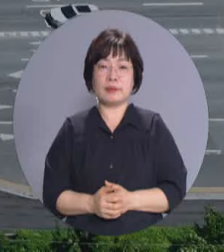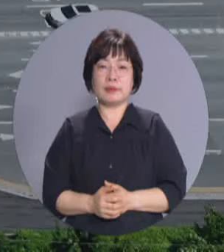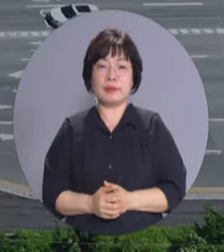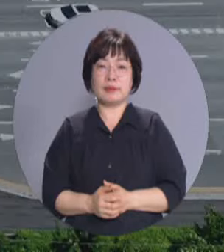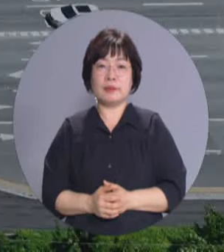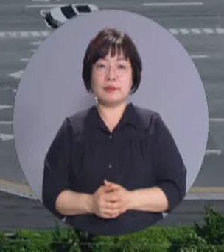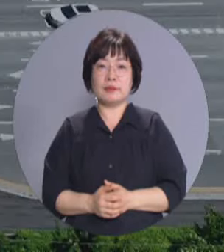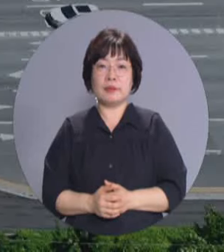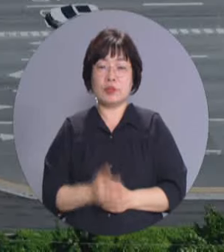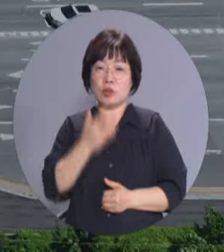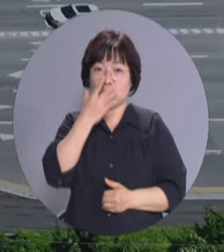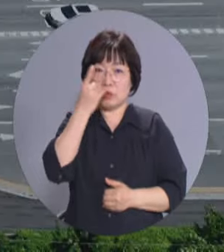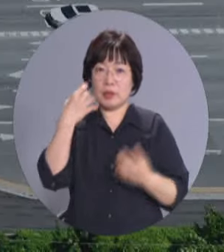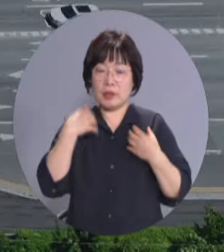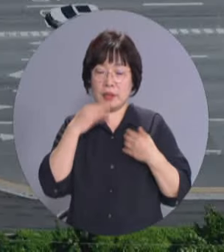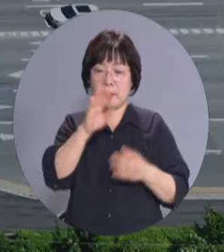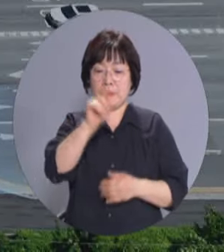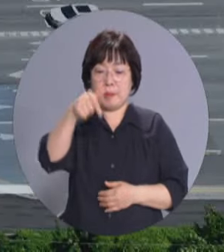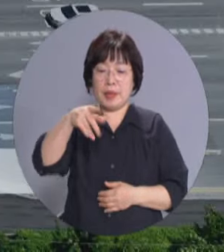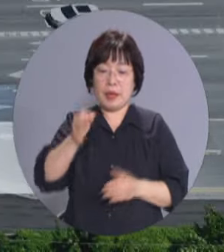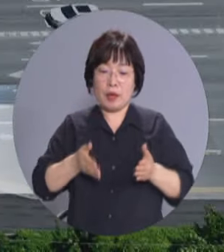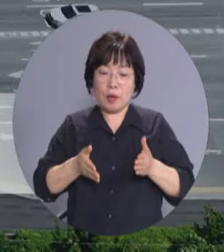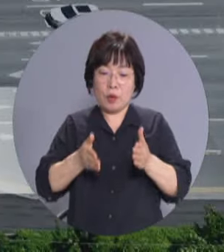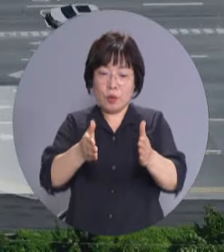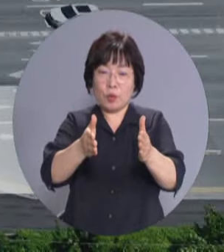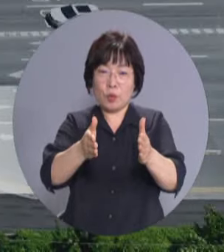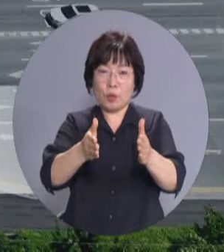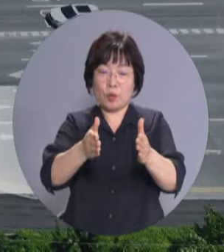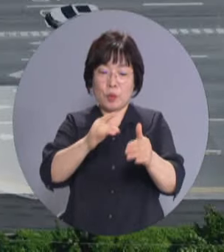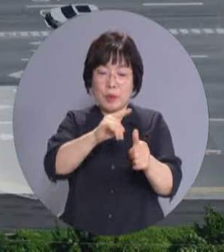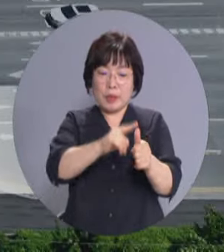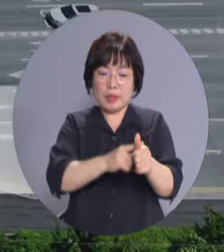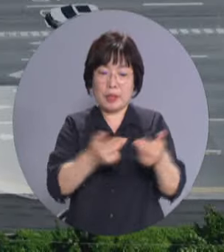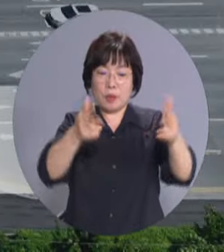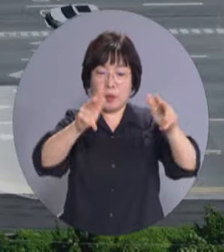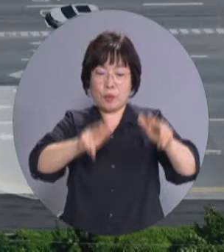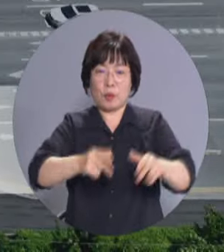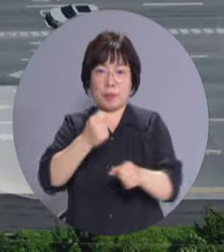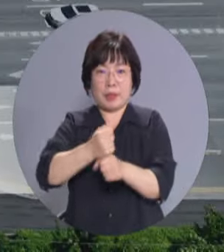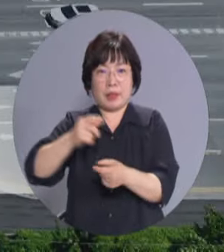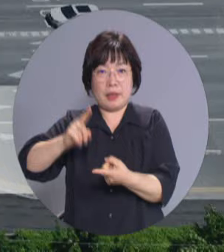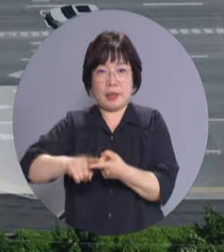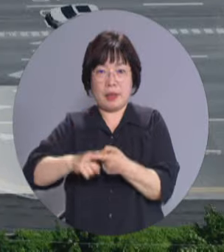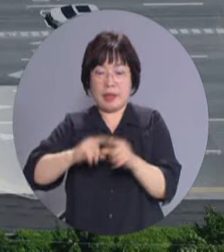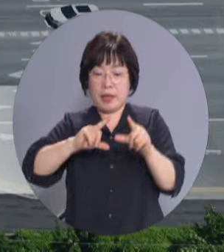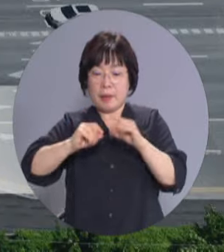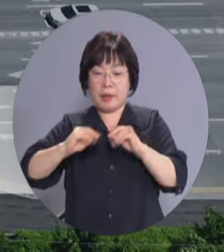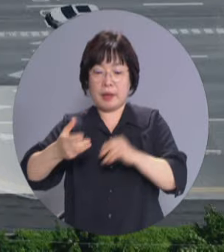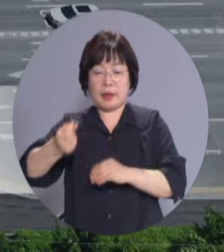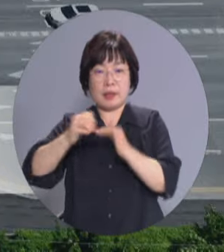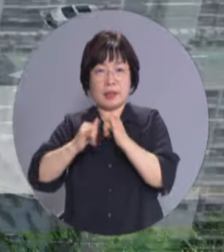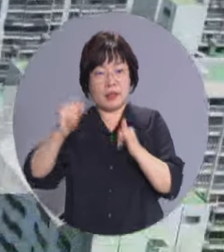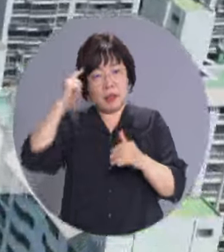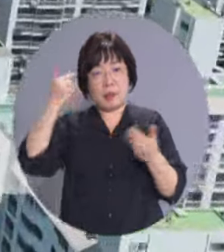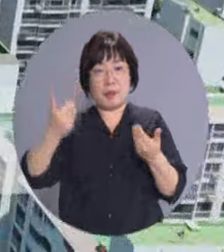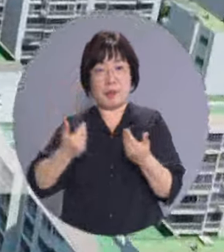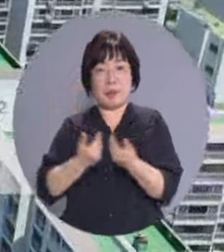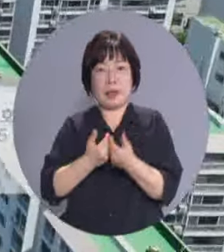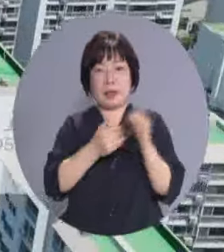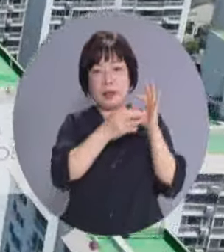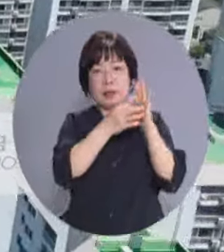왕입니다 순천시가 백강로 1대에 추진하는 녹지축 조성 사업에 대한 일부 토지 소유주의 반발이